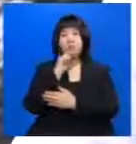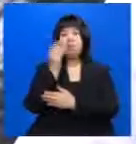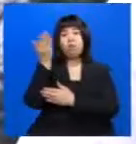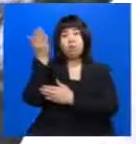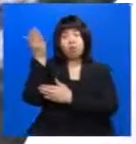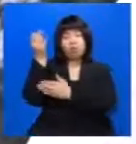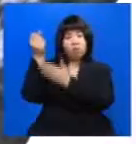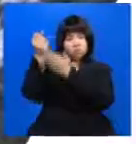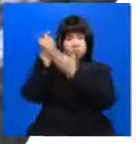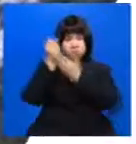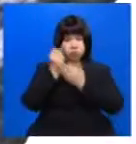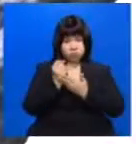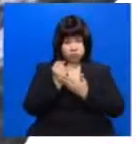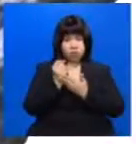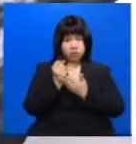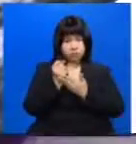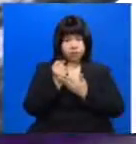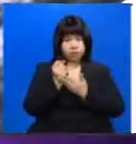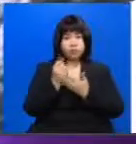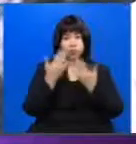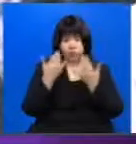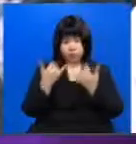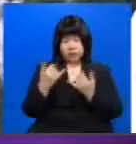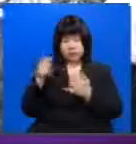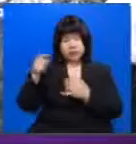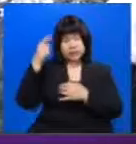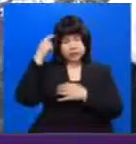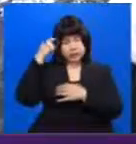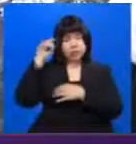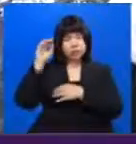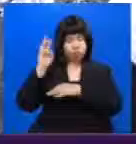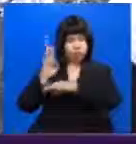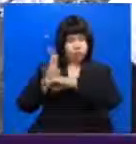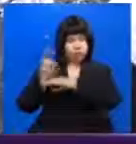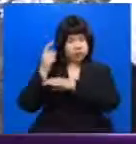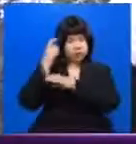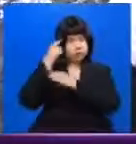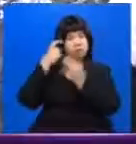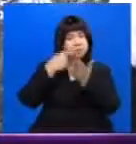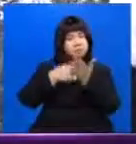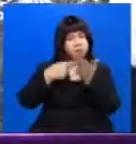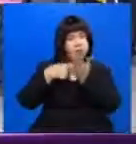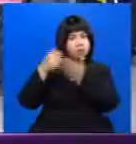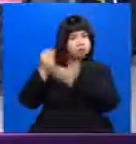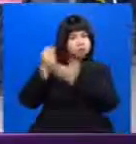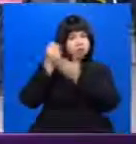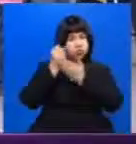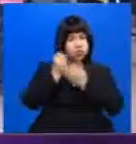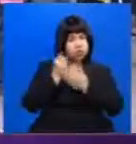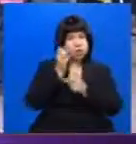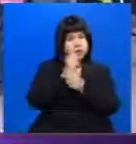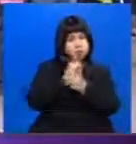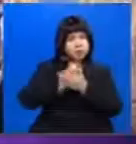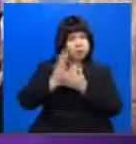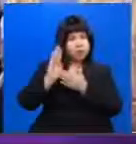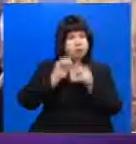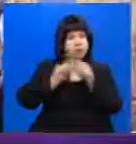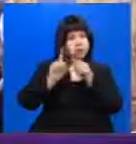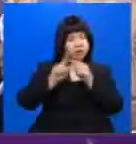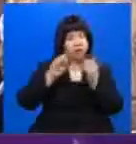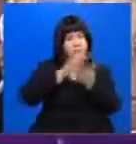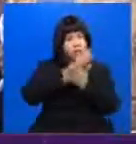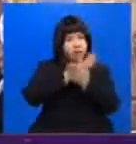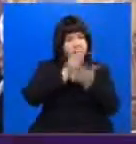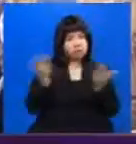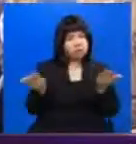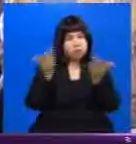ระราชทานความช่วยเหลือทางสำนักพระราชวังจะมีแนวทางหาหลักค้ำประกันให้กับสถาบันการเงินมาจ่ายใบประทวนให้กับชาว